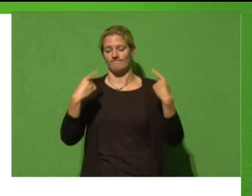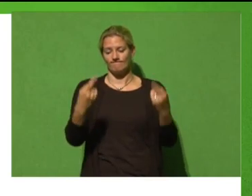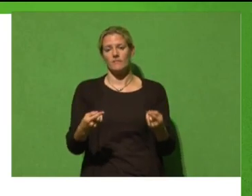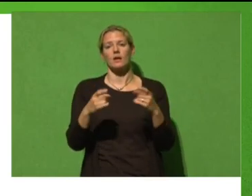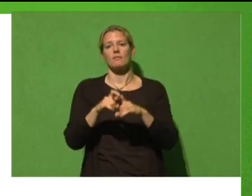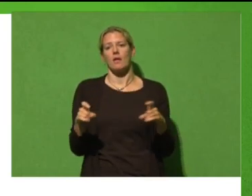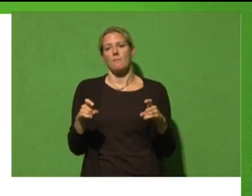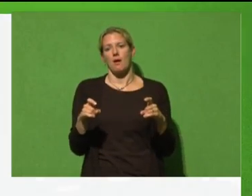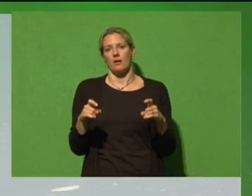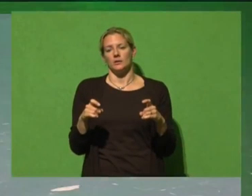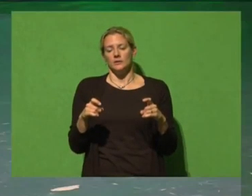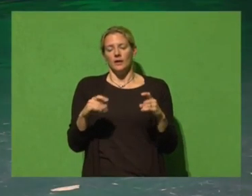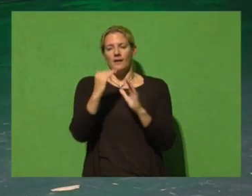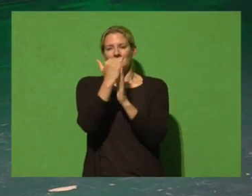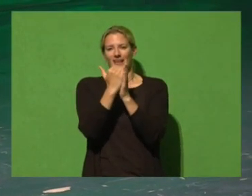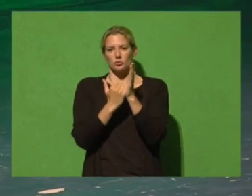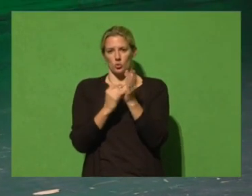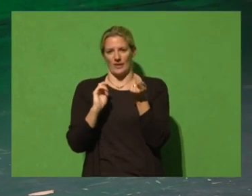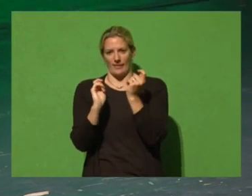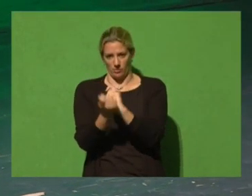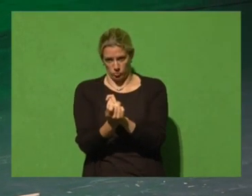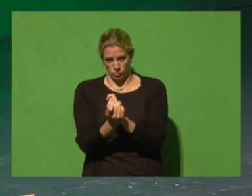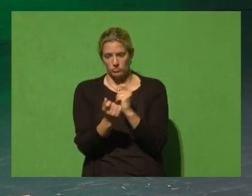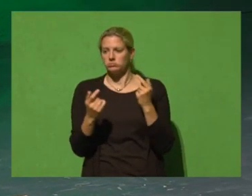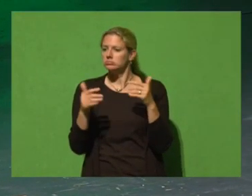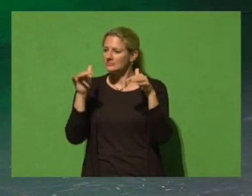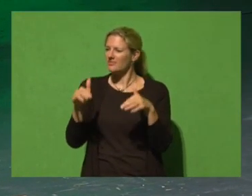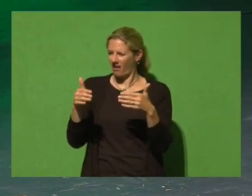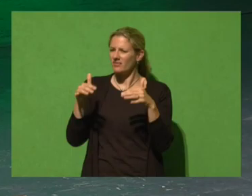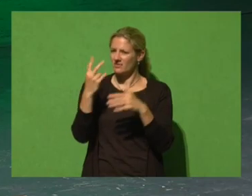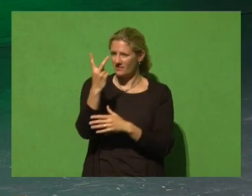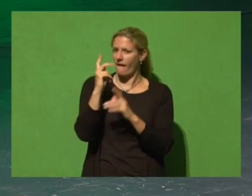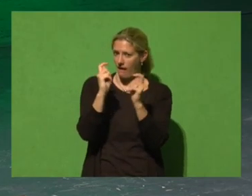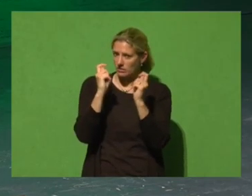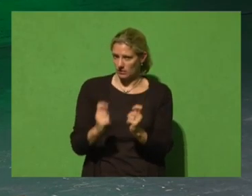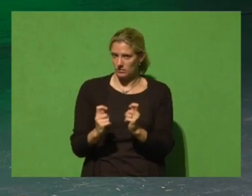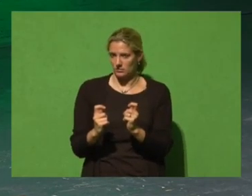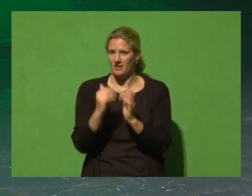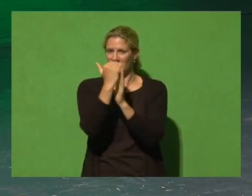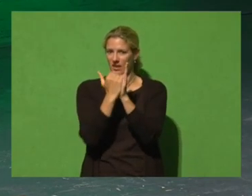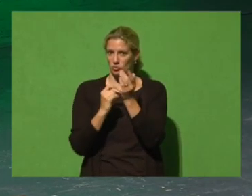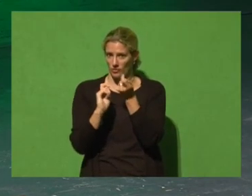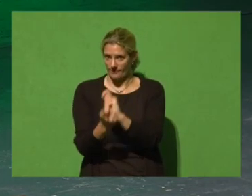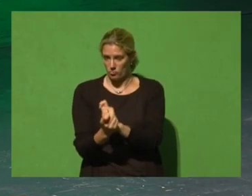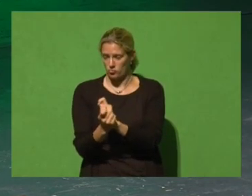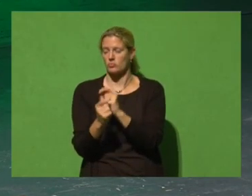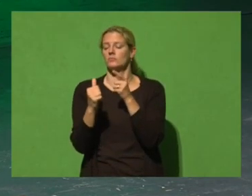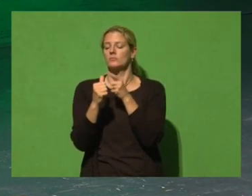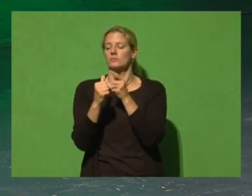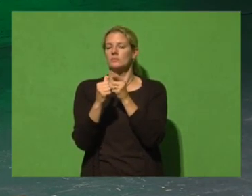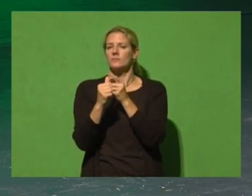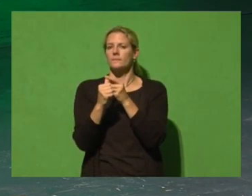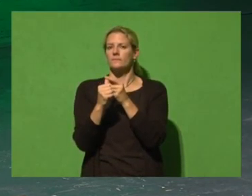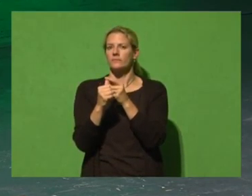Satzungsänderungen. Euch liegen 2 Satzungsänderungsanträge vor. Das betrifft einmal die Fristen